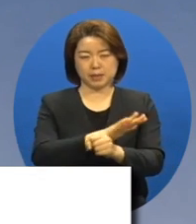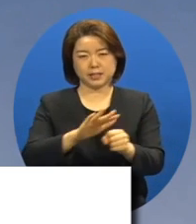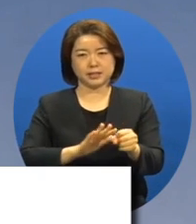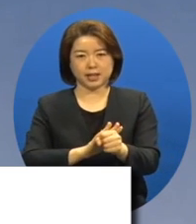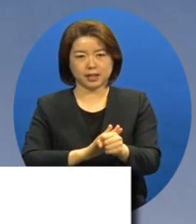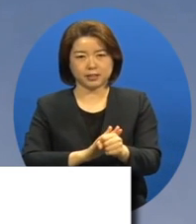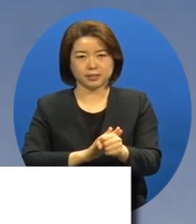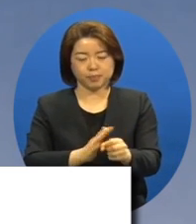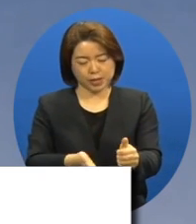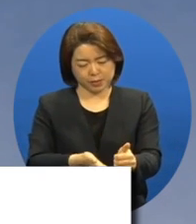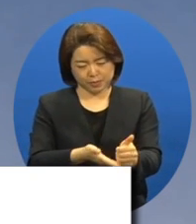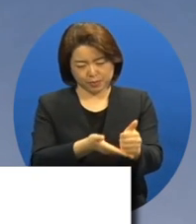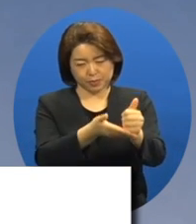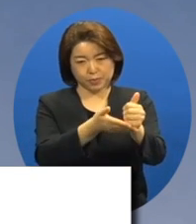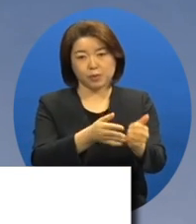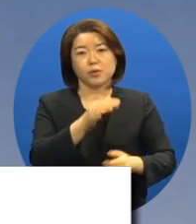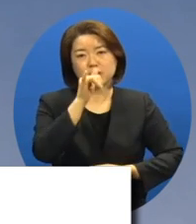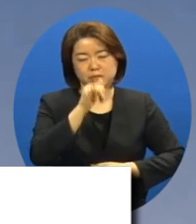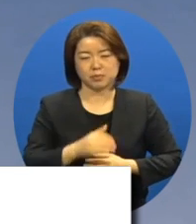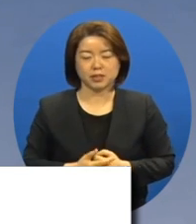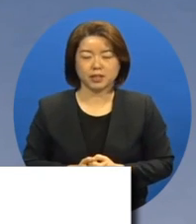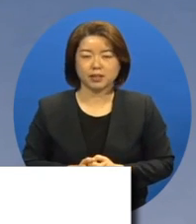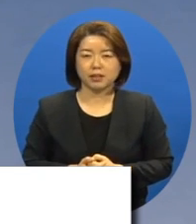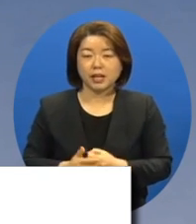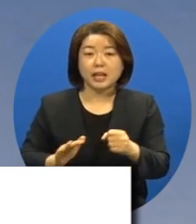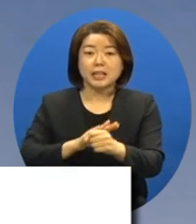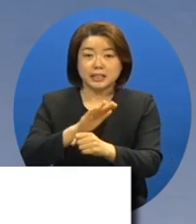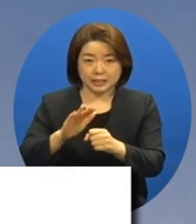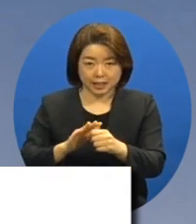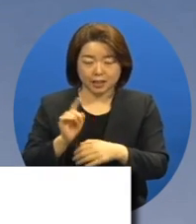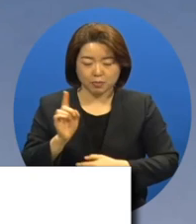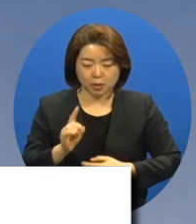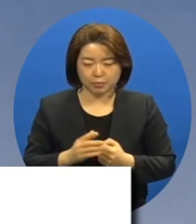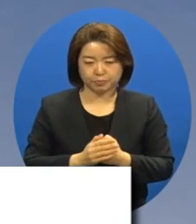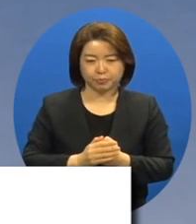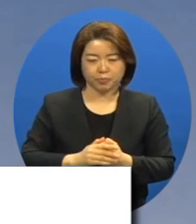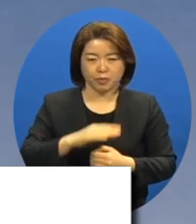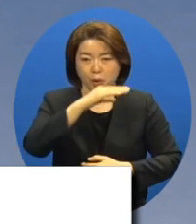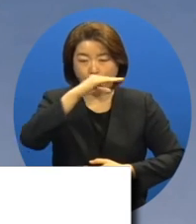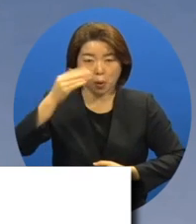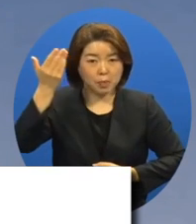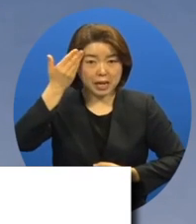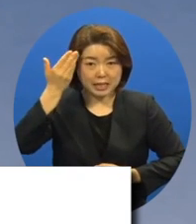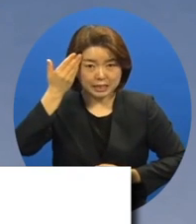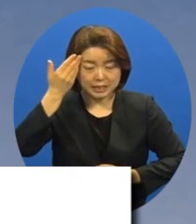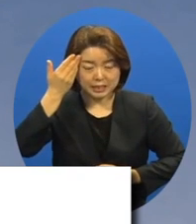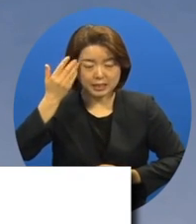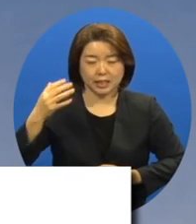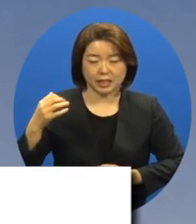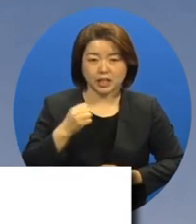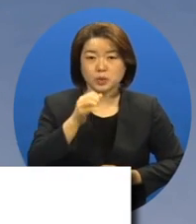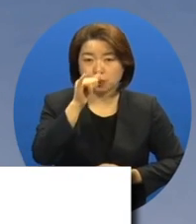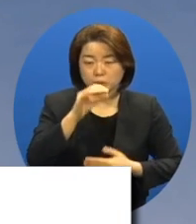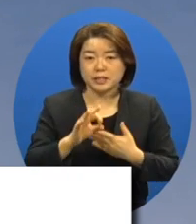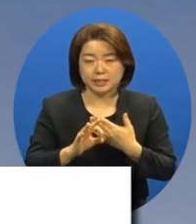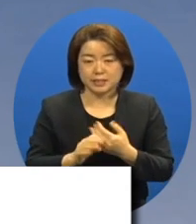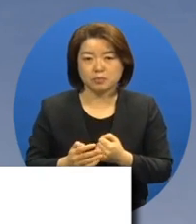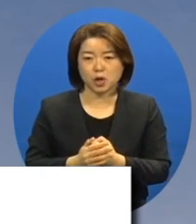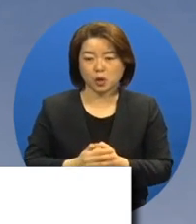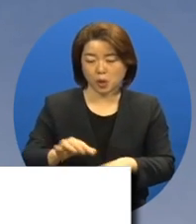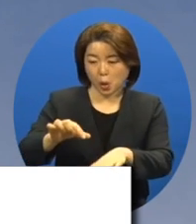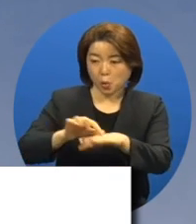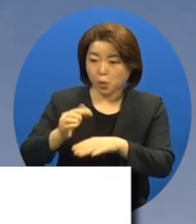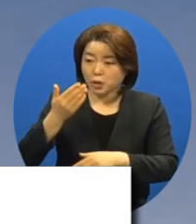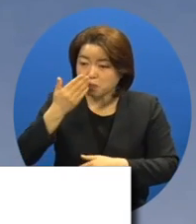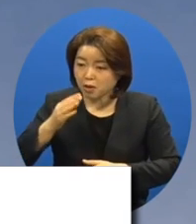덕을 세웁니다 사실 올바른 지식을 가지고 있는 경우에는 고기를 먹는 야 안